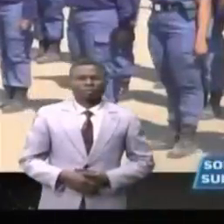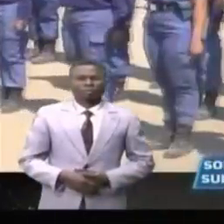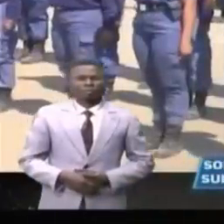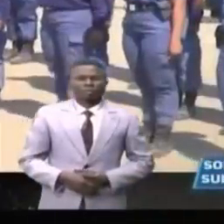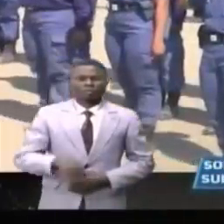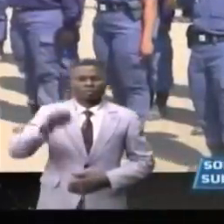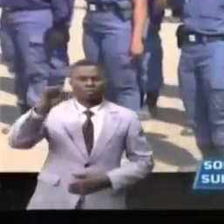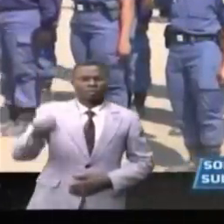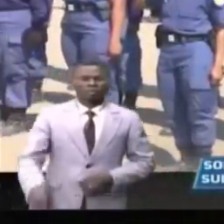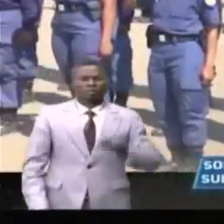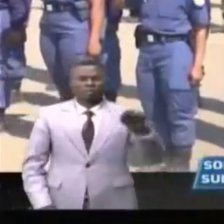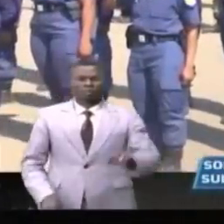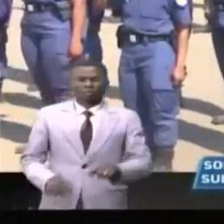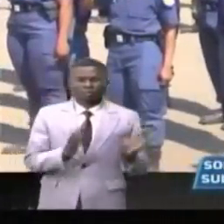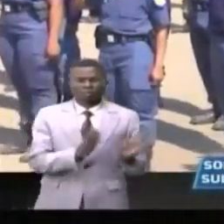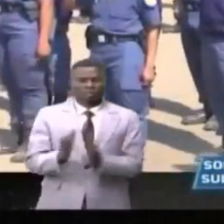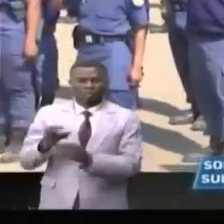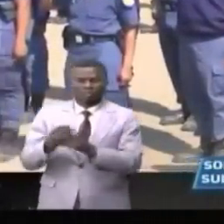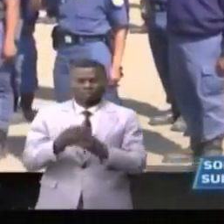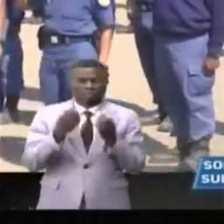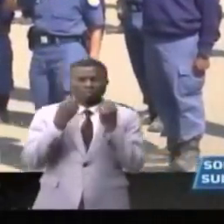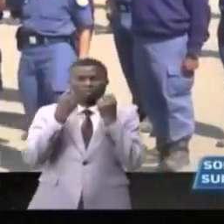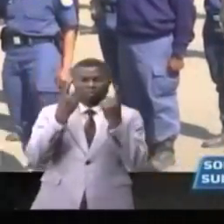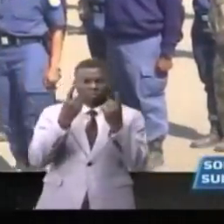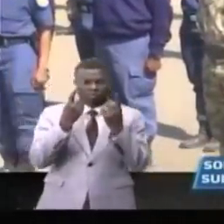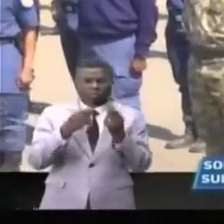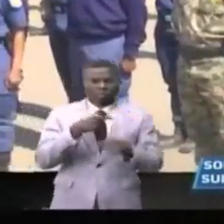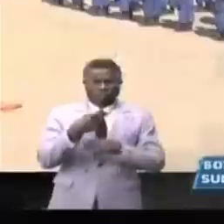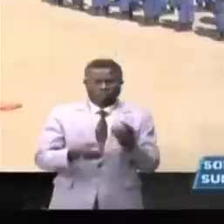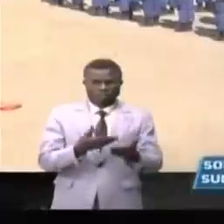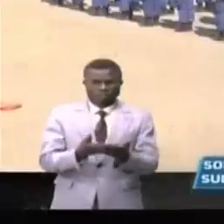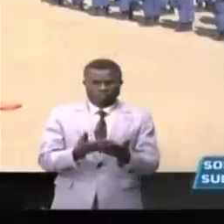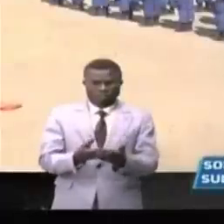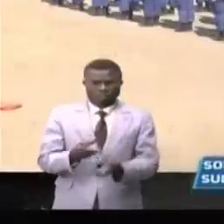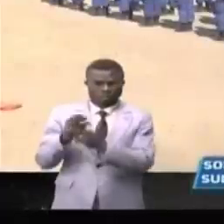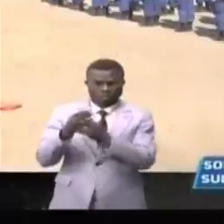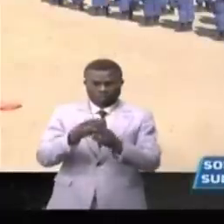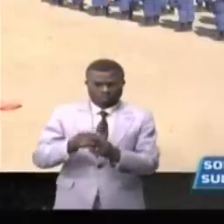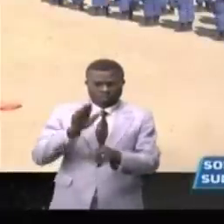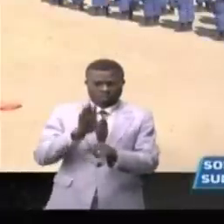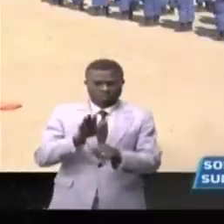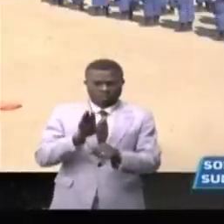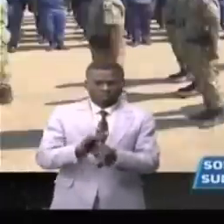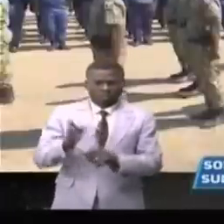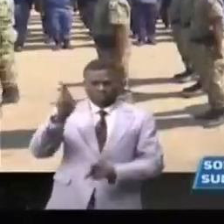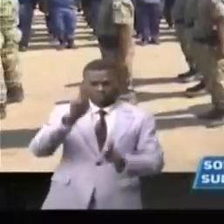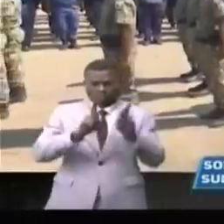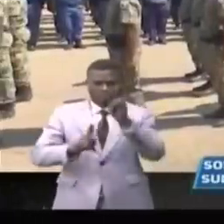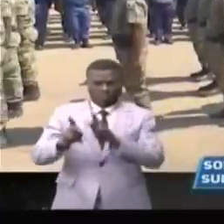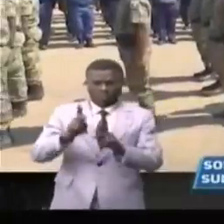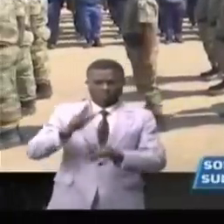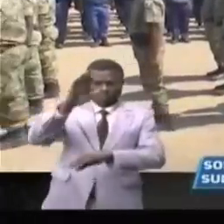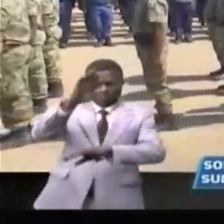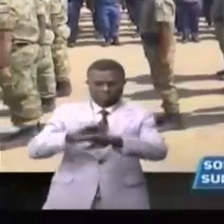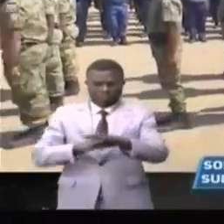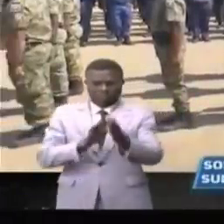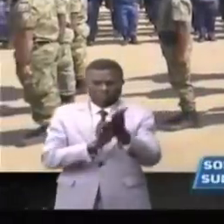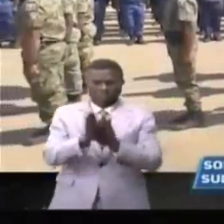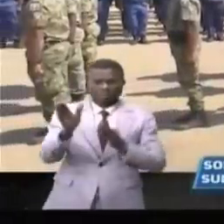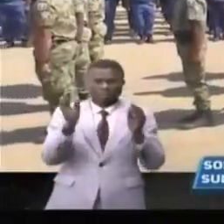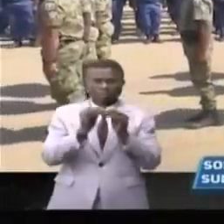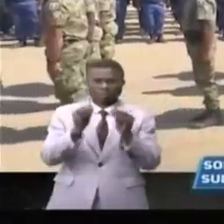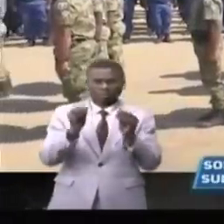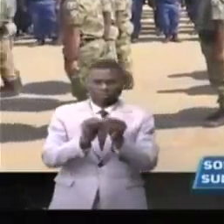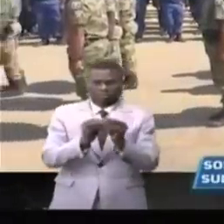Un dispositif sécuritaire impressionnant a été déployé pour sécuriser les différentes personnalités invitées au 15e sommet de